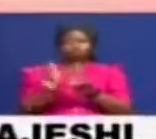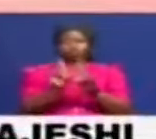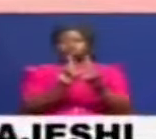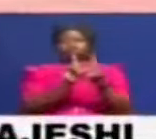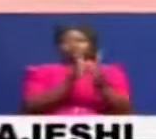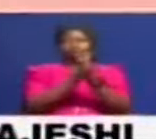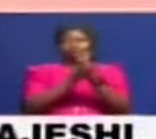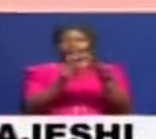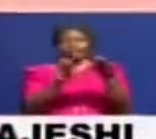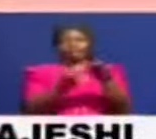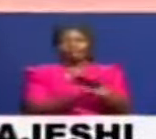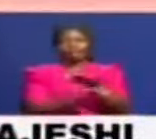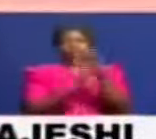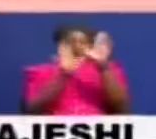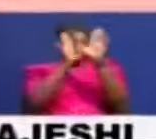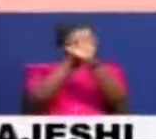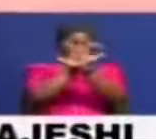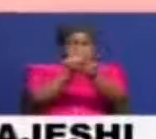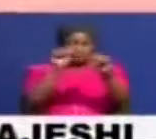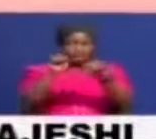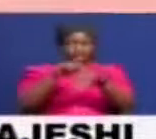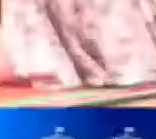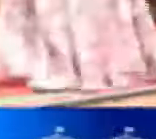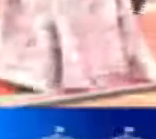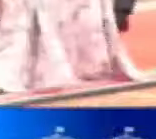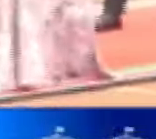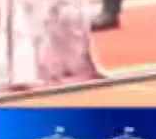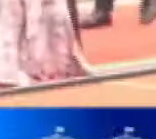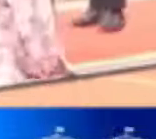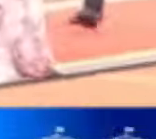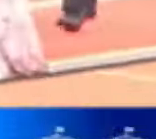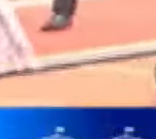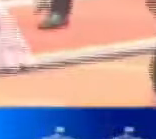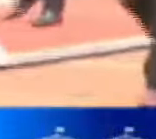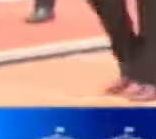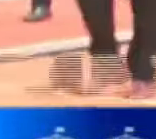wameelekezwa pamoja na wale askari ama wale